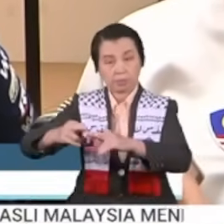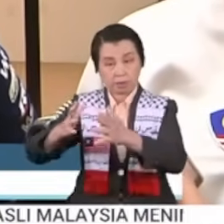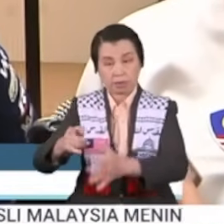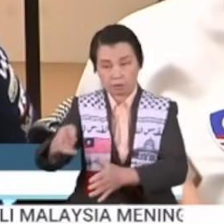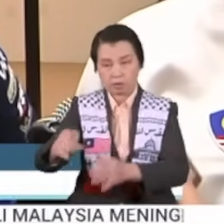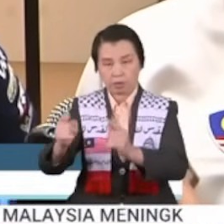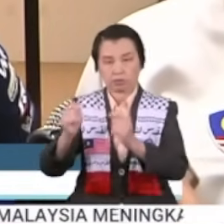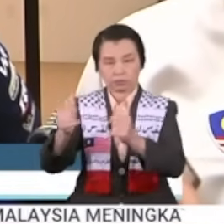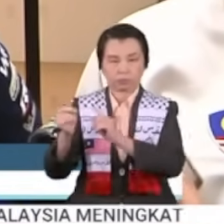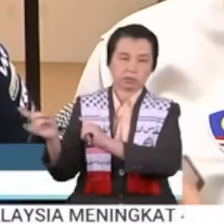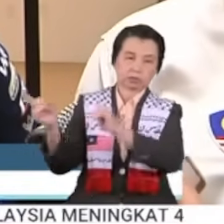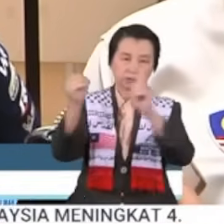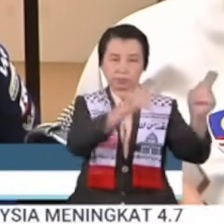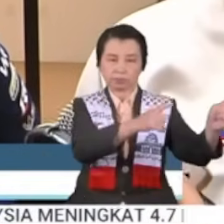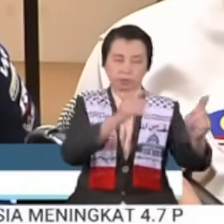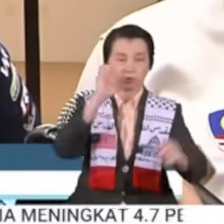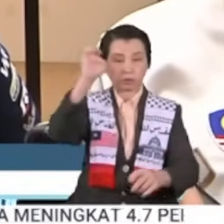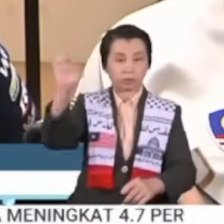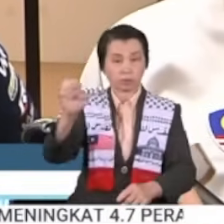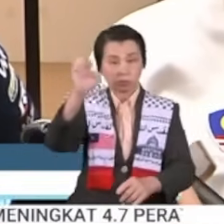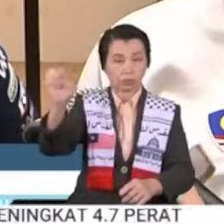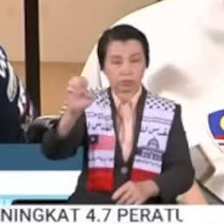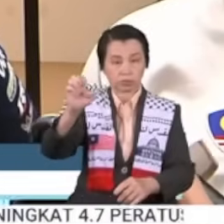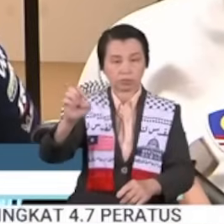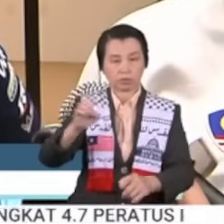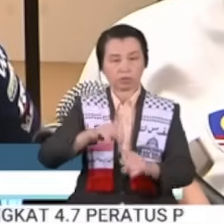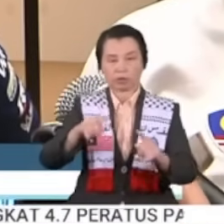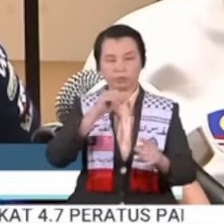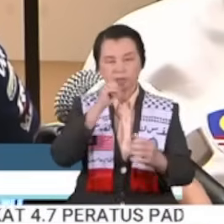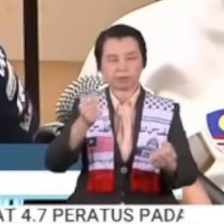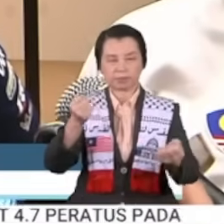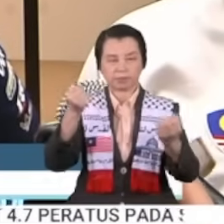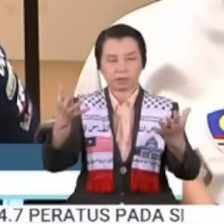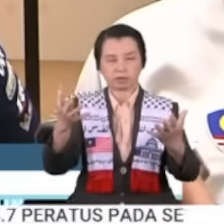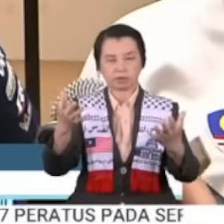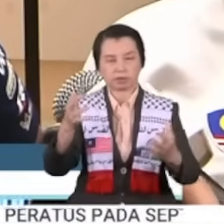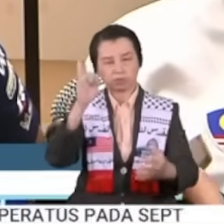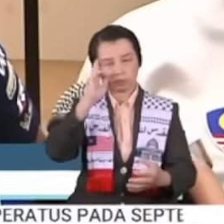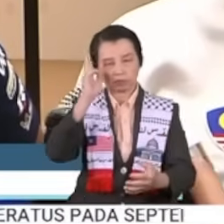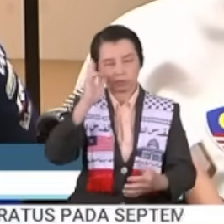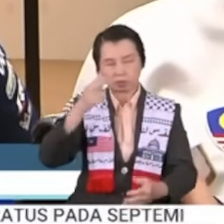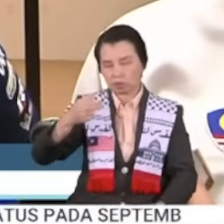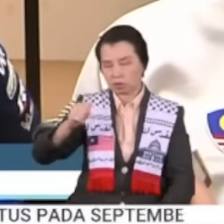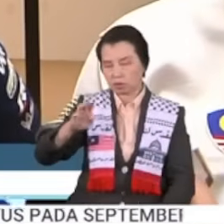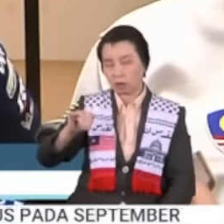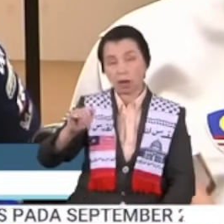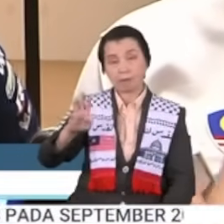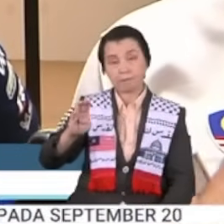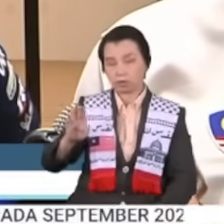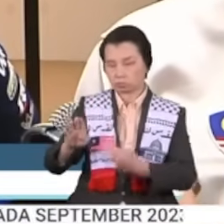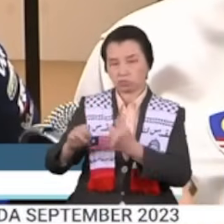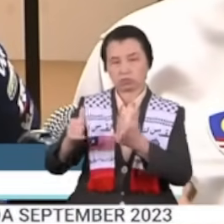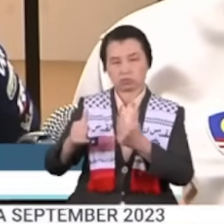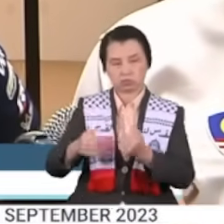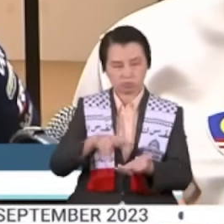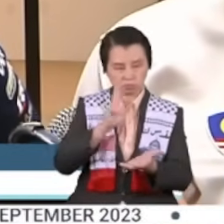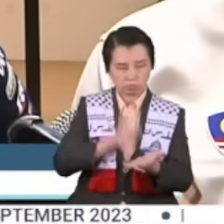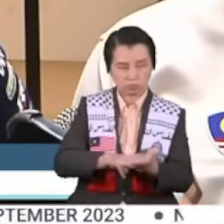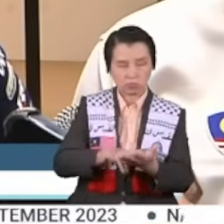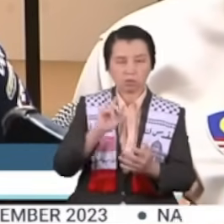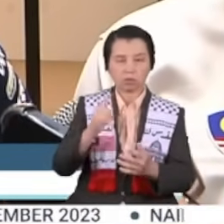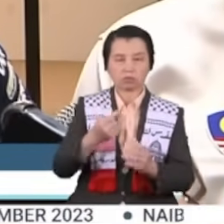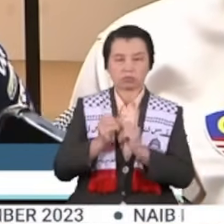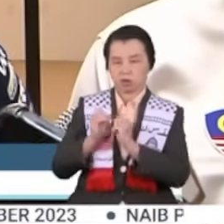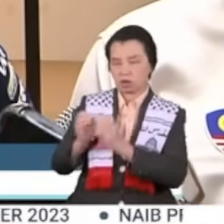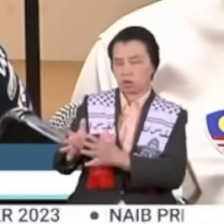ke Europe tapi tak tak ramai tak banyak yang seperti Habib yang boleh Sacrifice tinggalkan